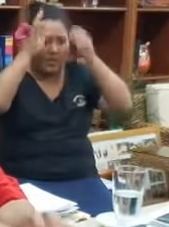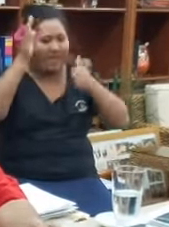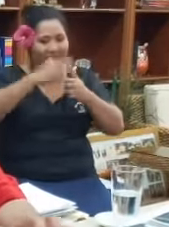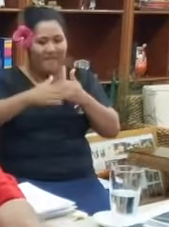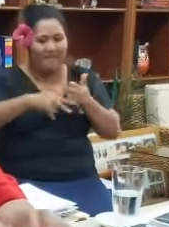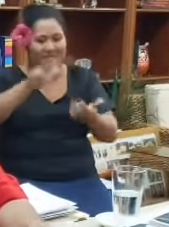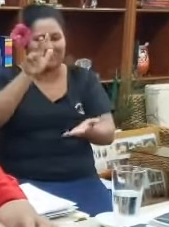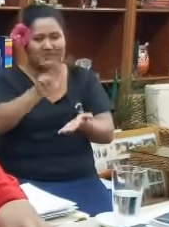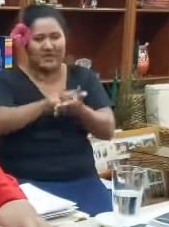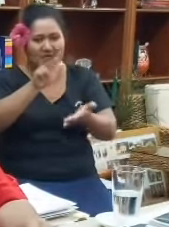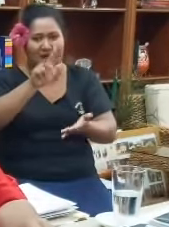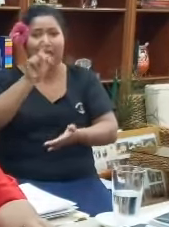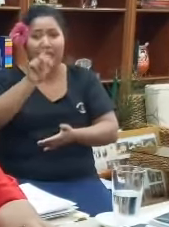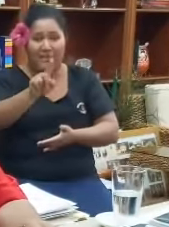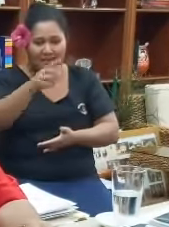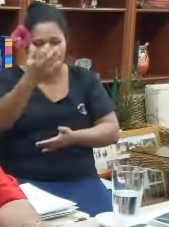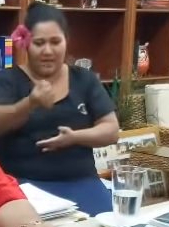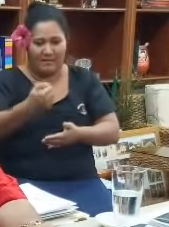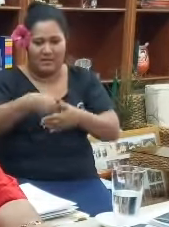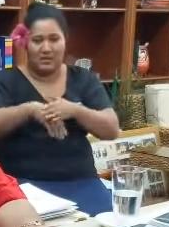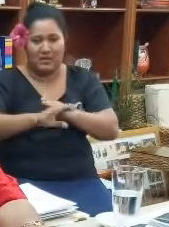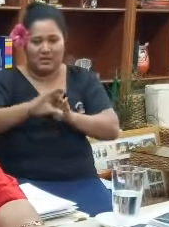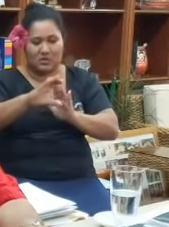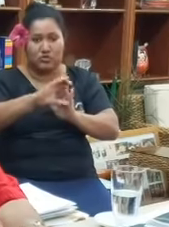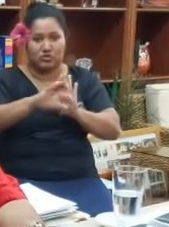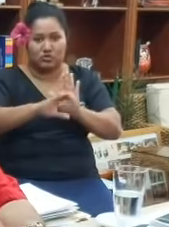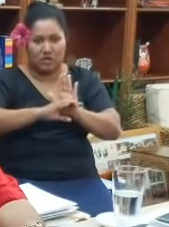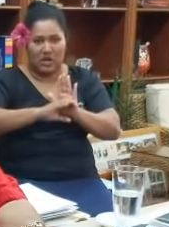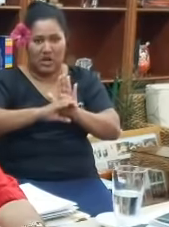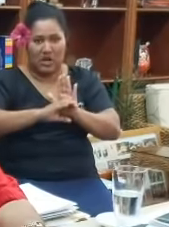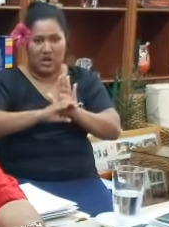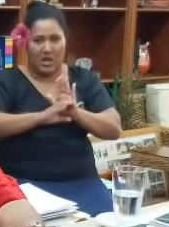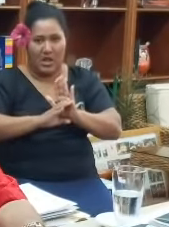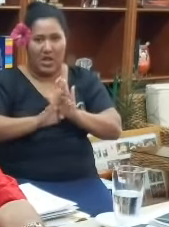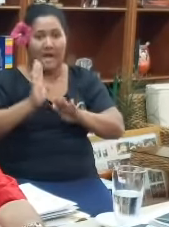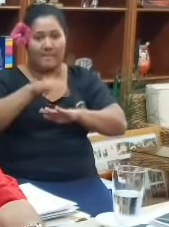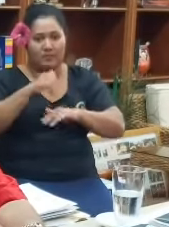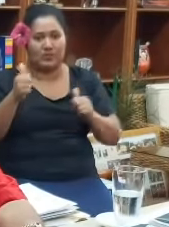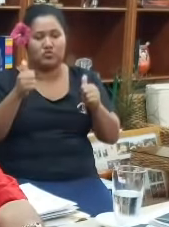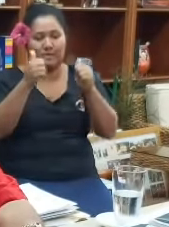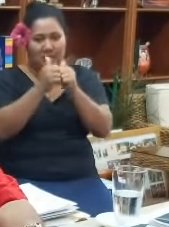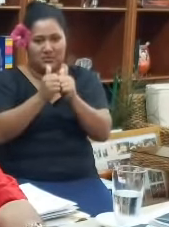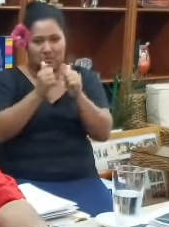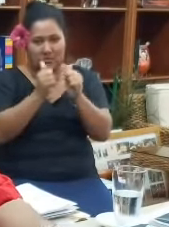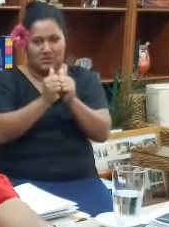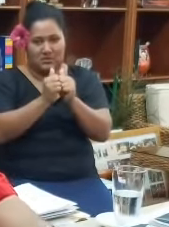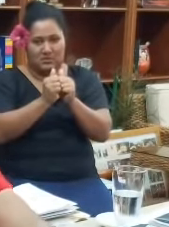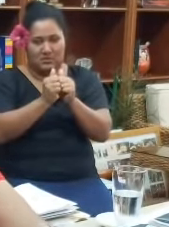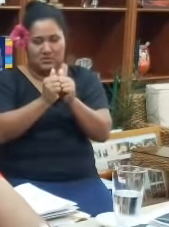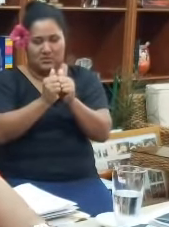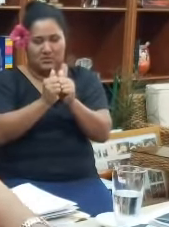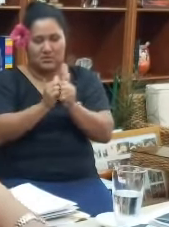ya il fa vai. Ia aya inga fa totonu al melea.